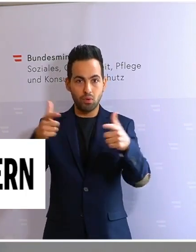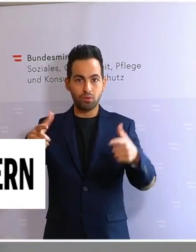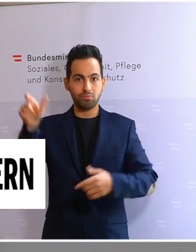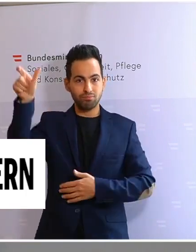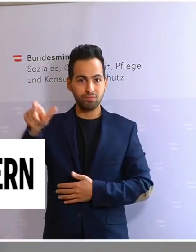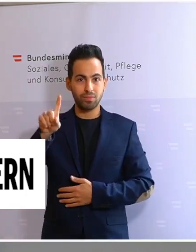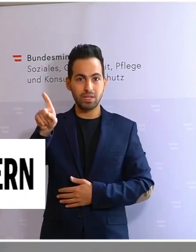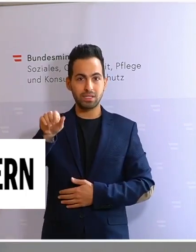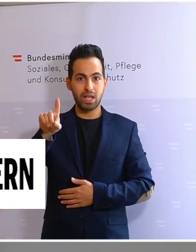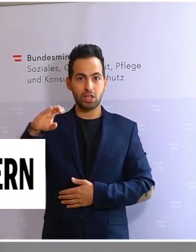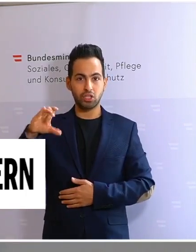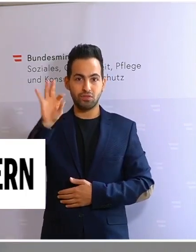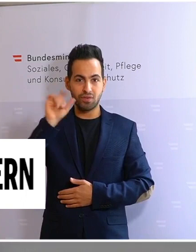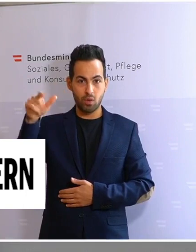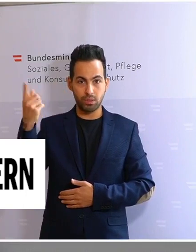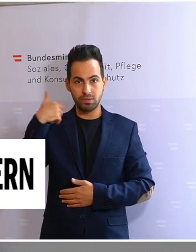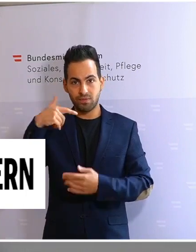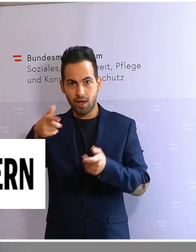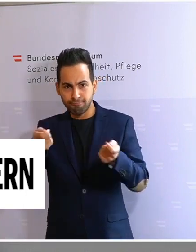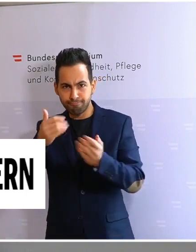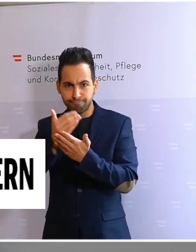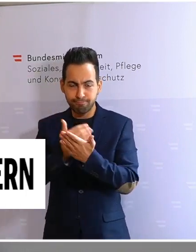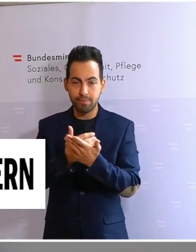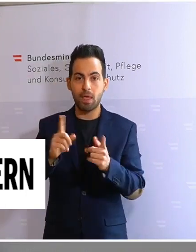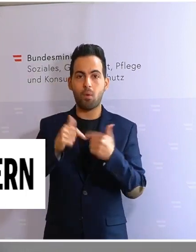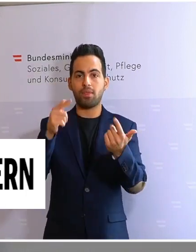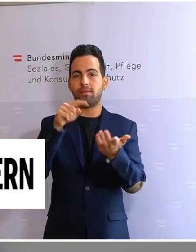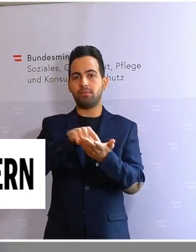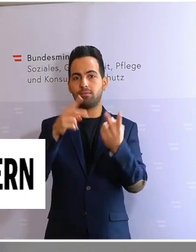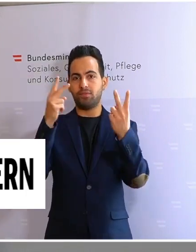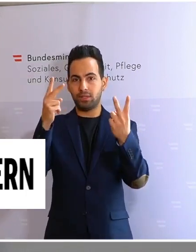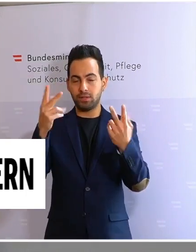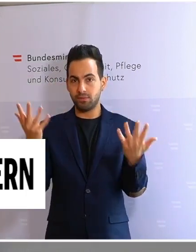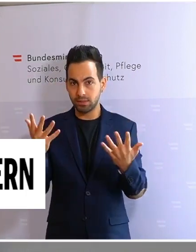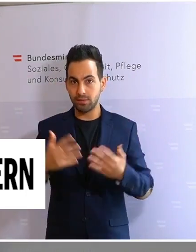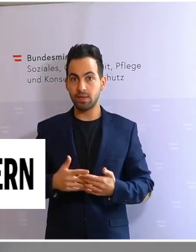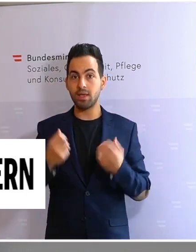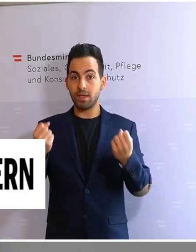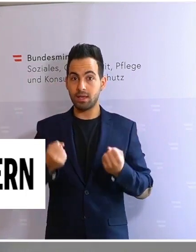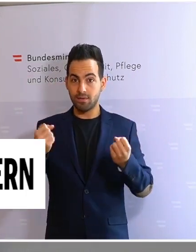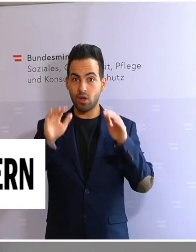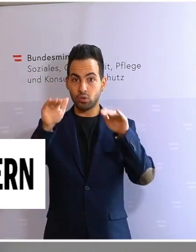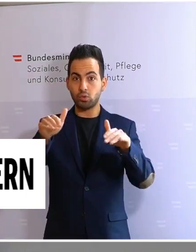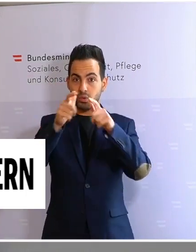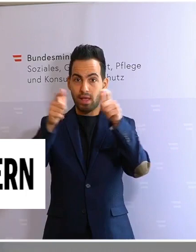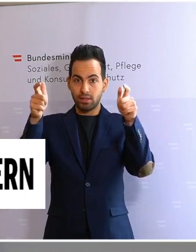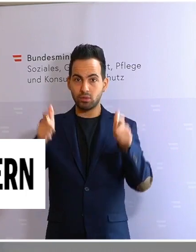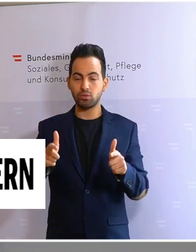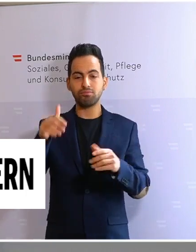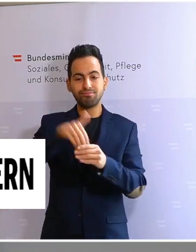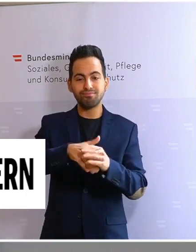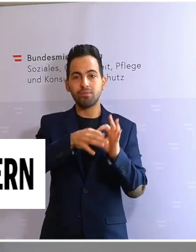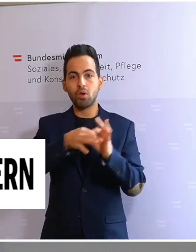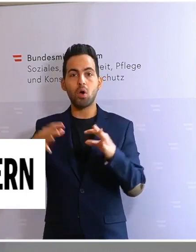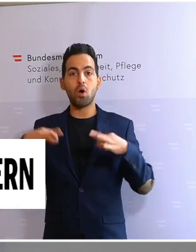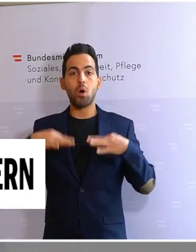gesorgt. Es geht aber ebenso auch ganz ein zentraler Punkt darum, dass Gewaltschutzeinrichtungen Opfer von häuslicher